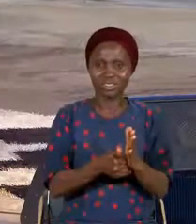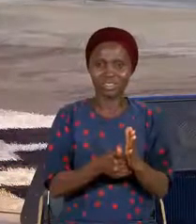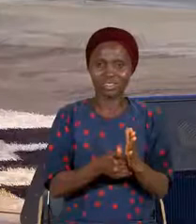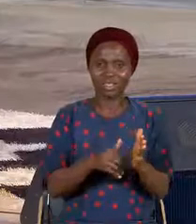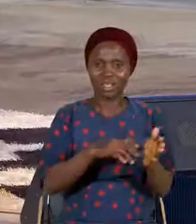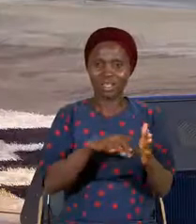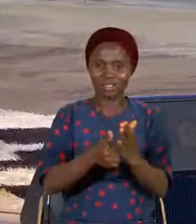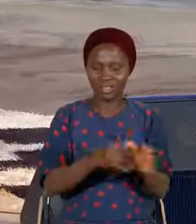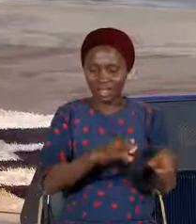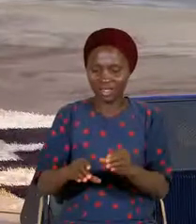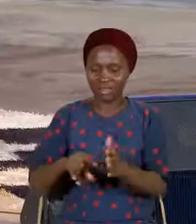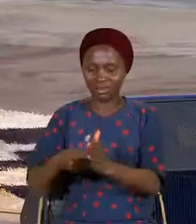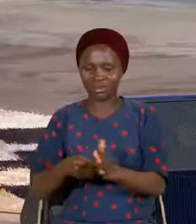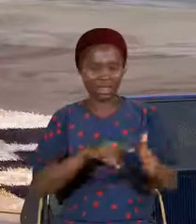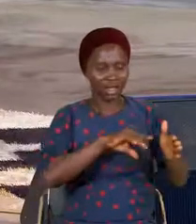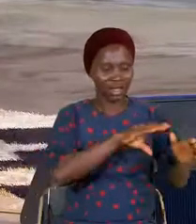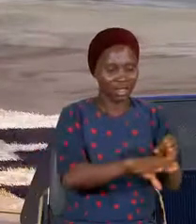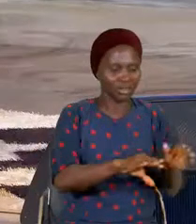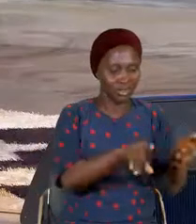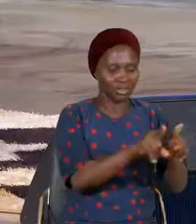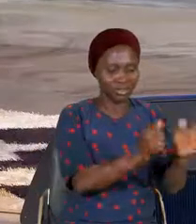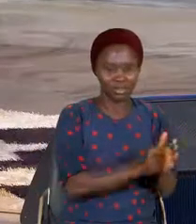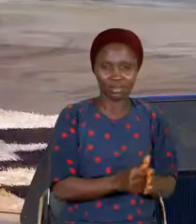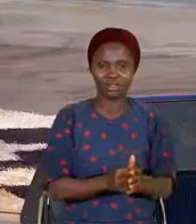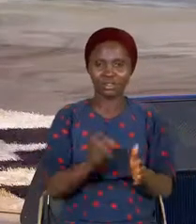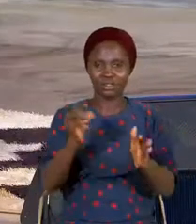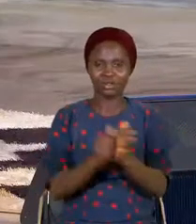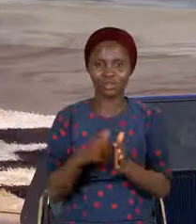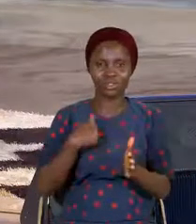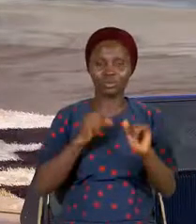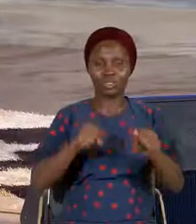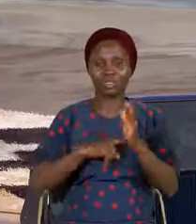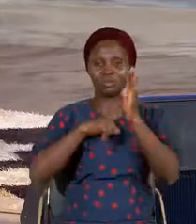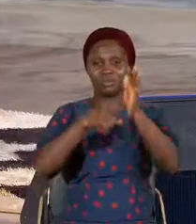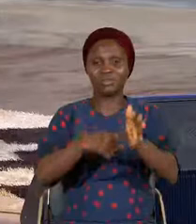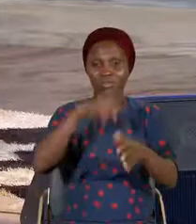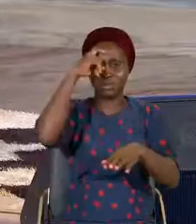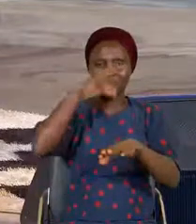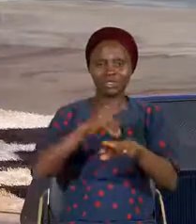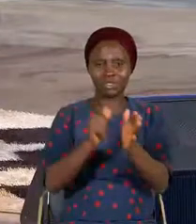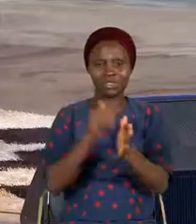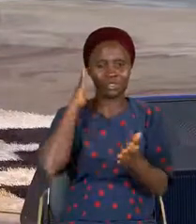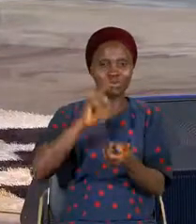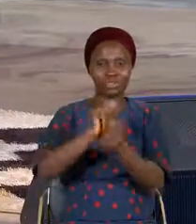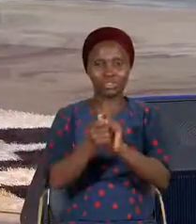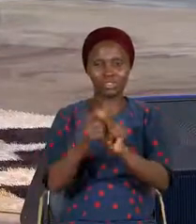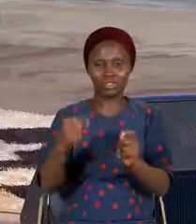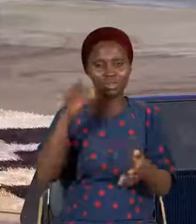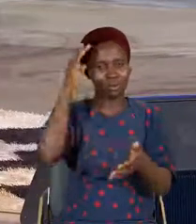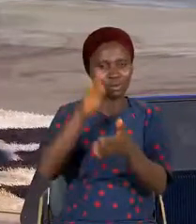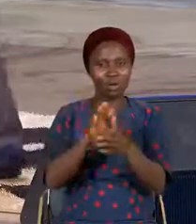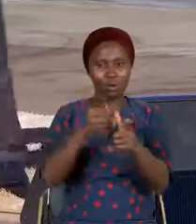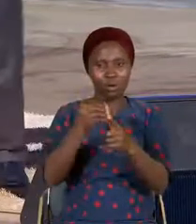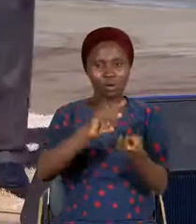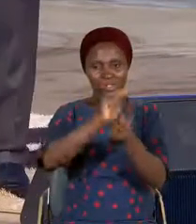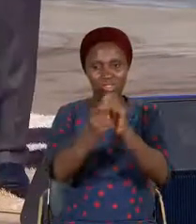manières d'agir, ces réactions ponctuelles, impulsives pour manifester la sagesse